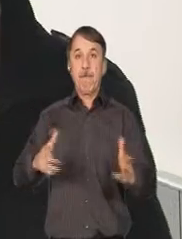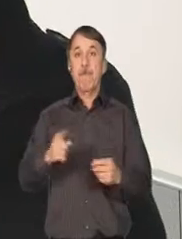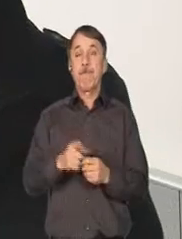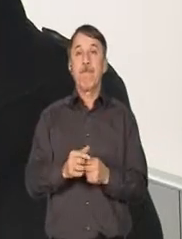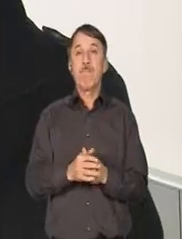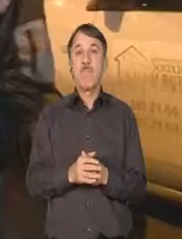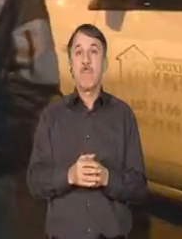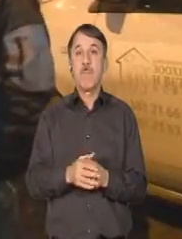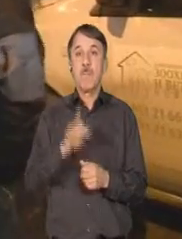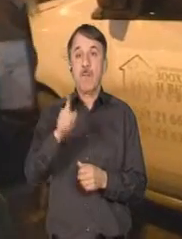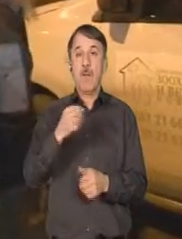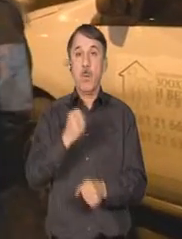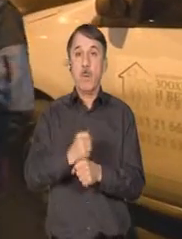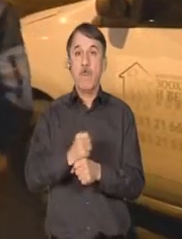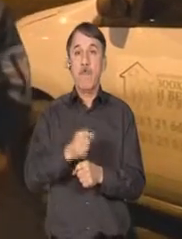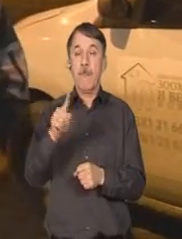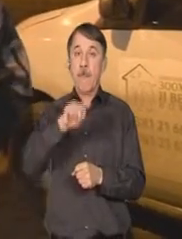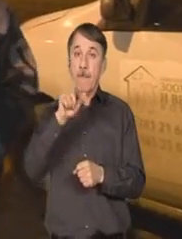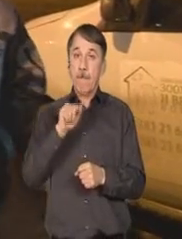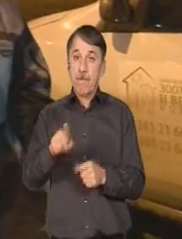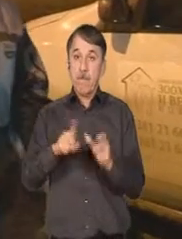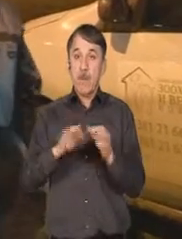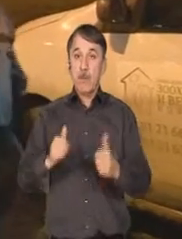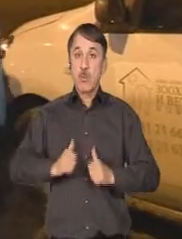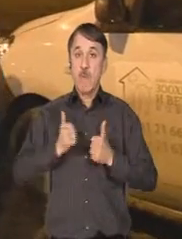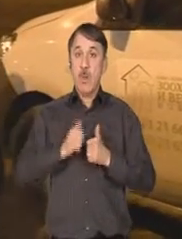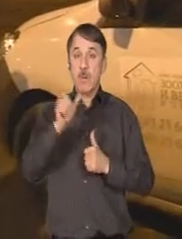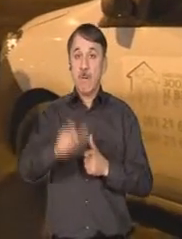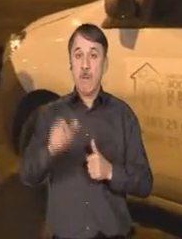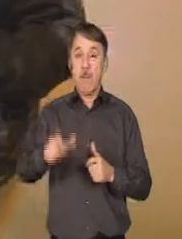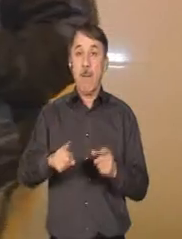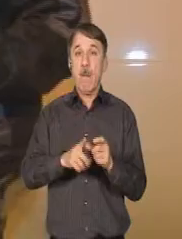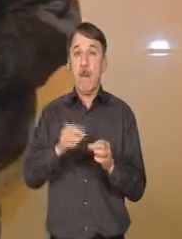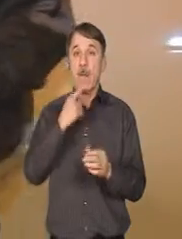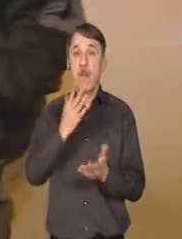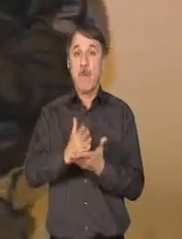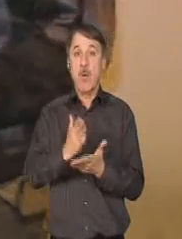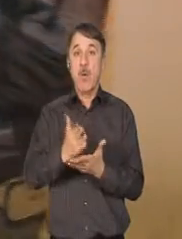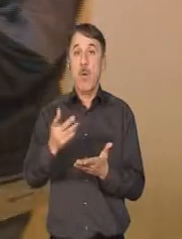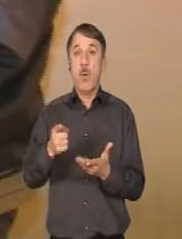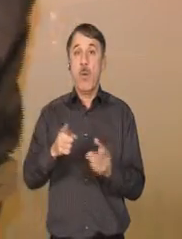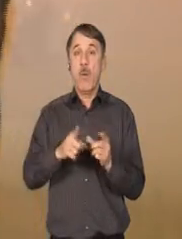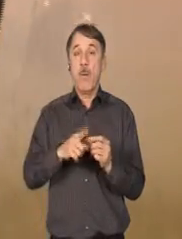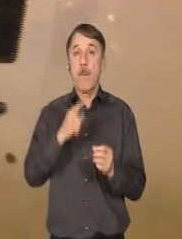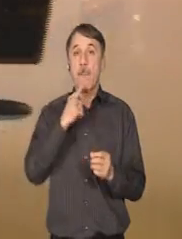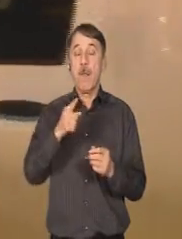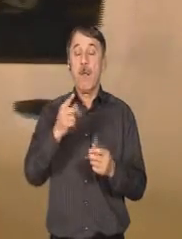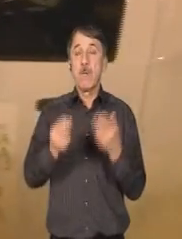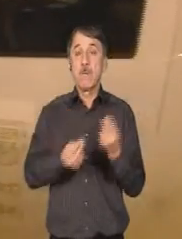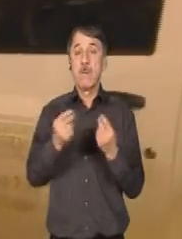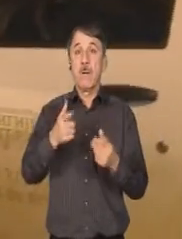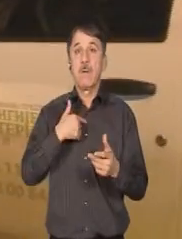stana, vaše kuće. U gradu se, kada su u pitanju napuštene životinje, sprovodi CNR program koji podrazumeva